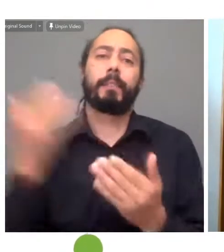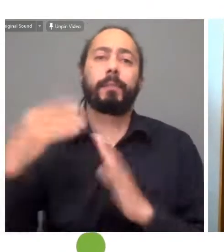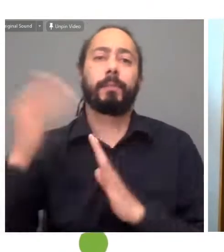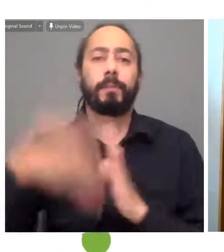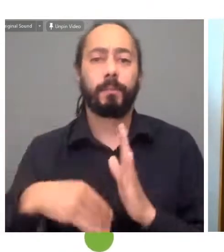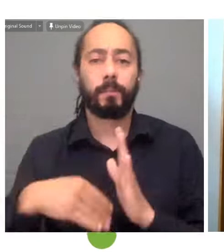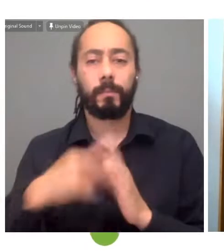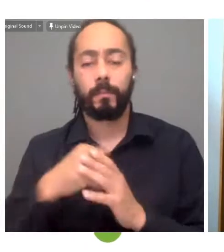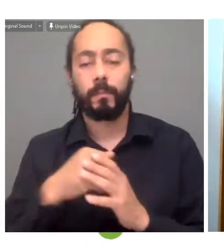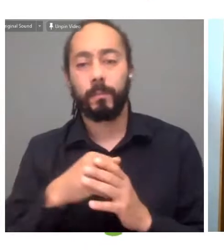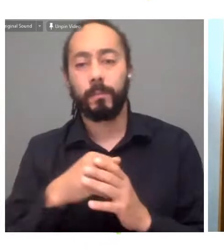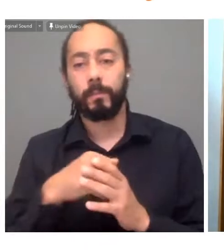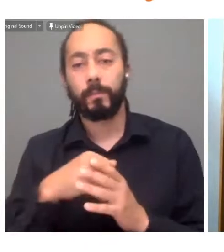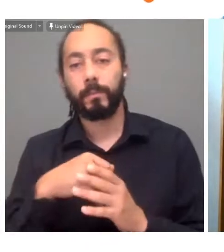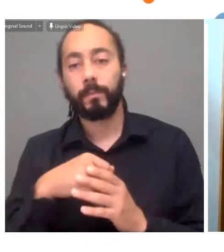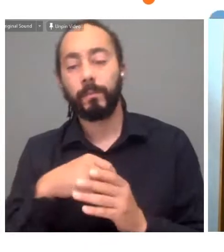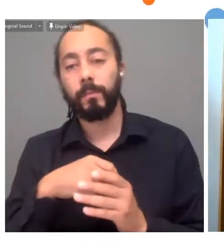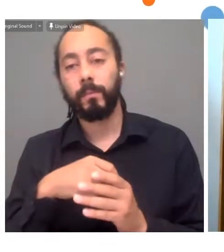parvenir.